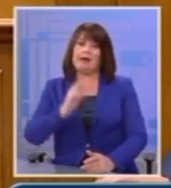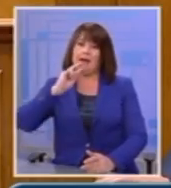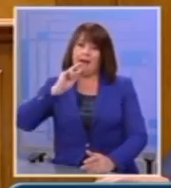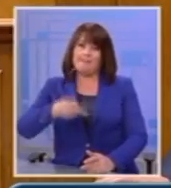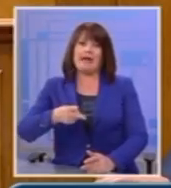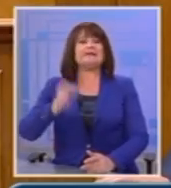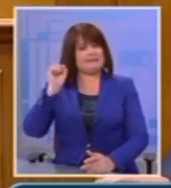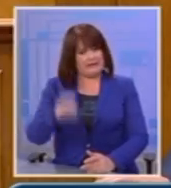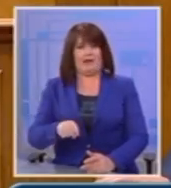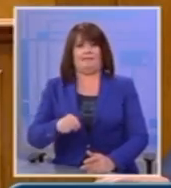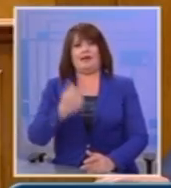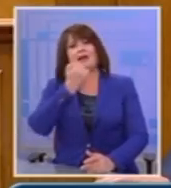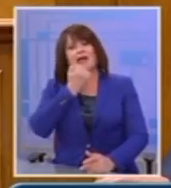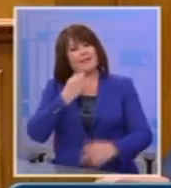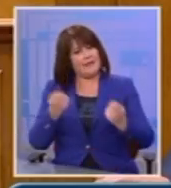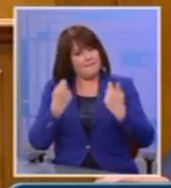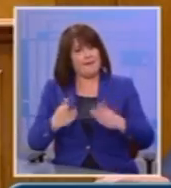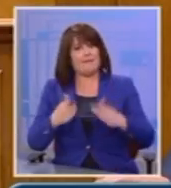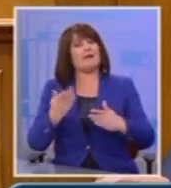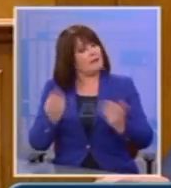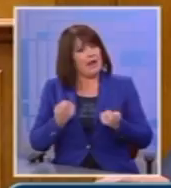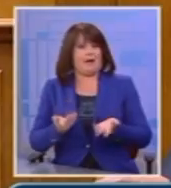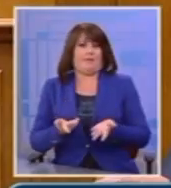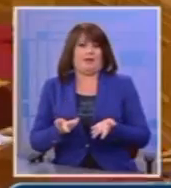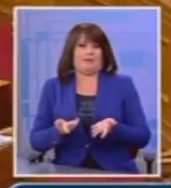είναι η καταφατική. Ναι, κάναμε λάθη.